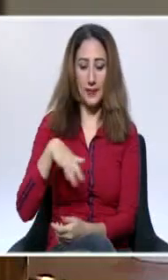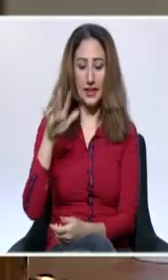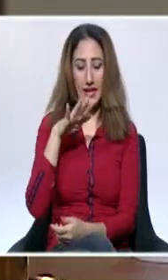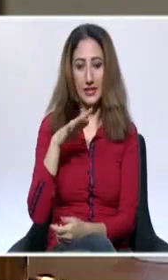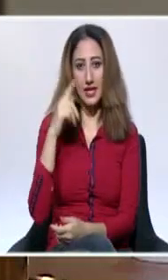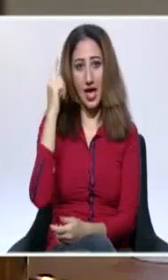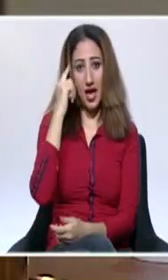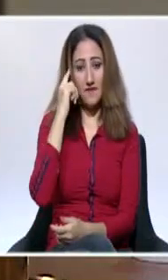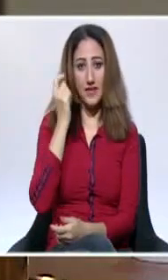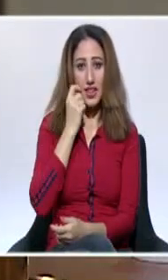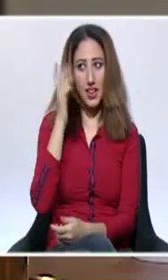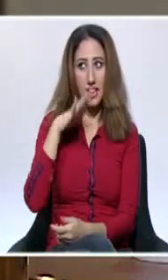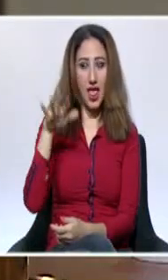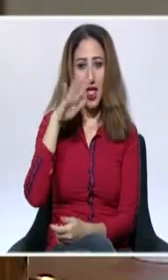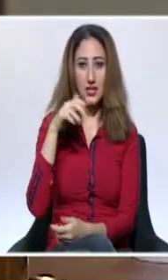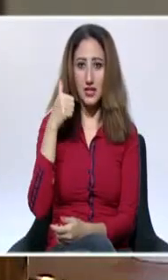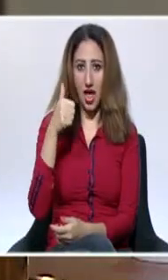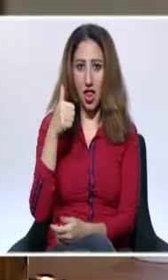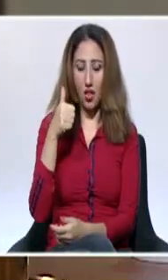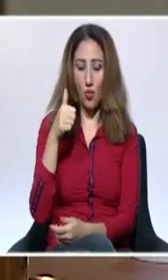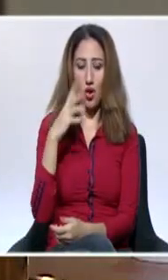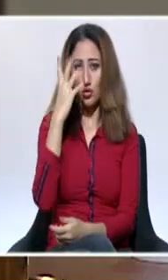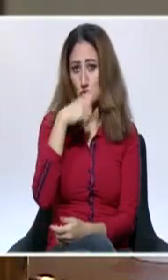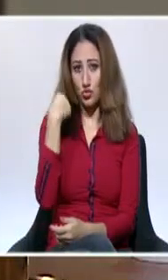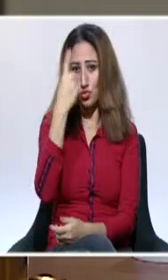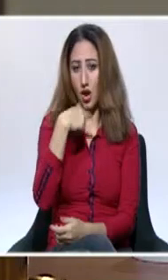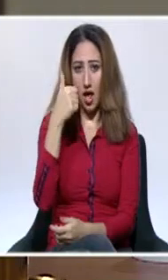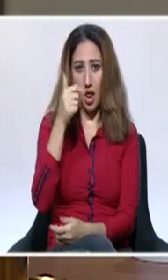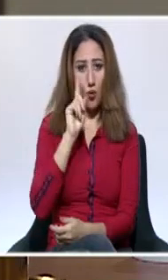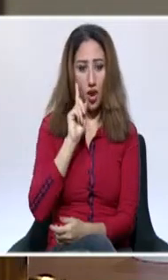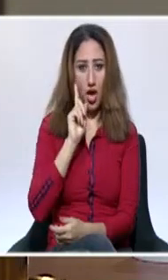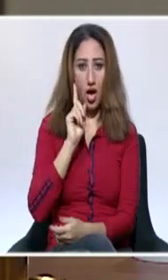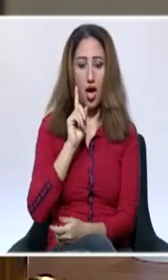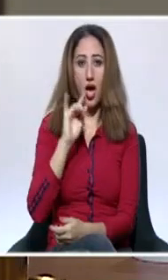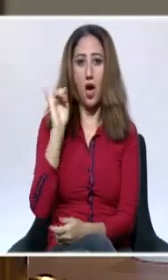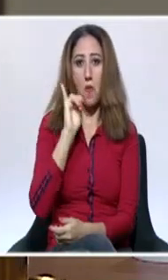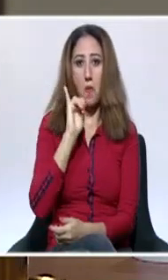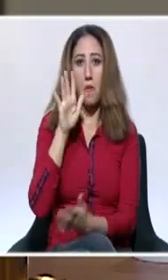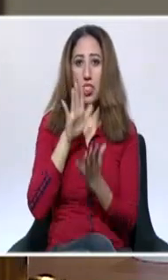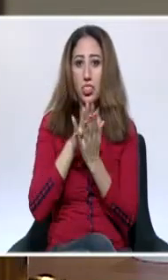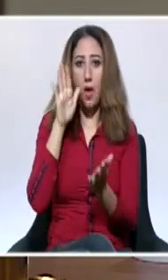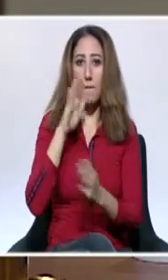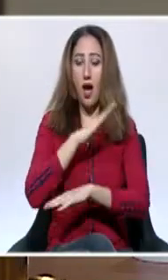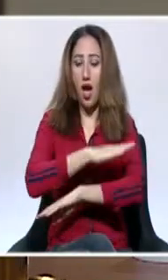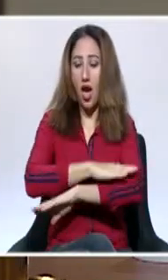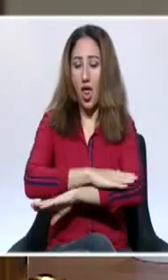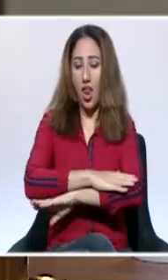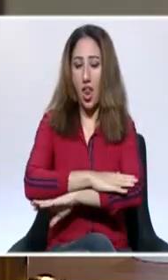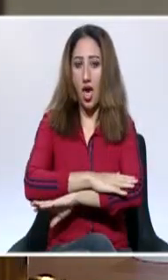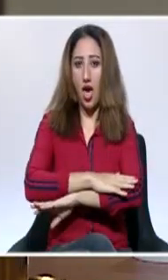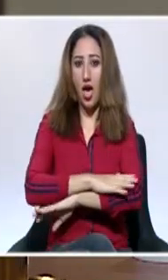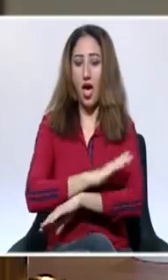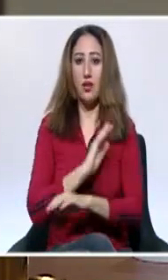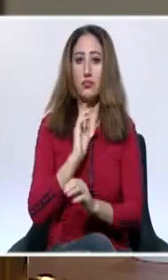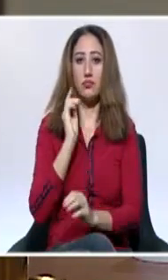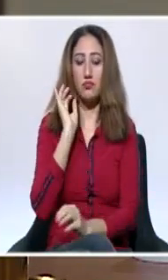عارفين مين هم الناس الحلوة؟ مش اللي شكلها حلو، لا، دي الناس اللي طبعها وأخلاقها وأصلها